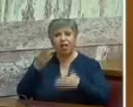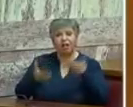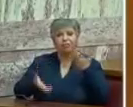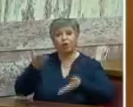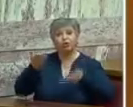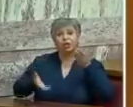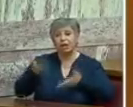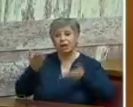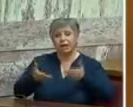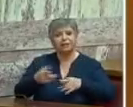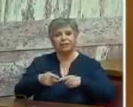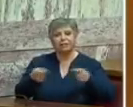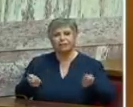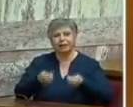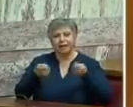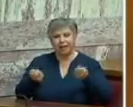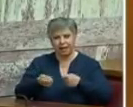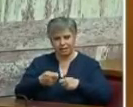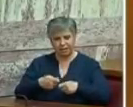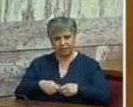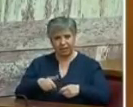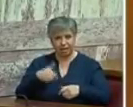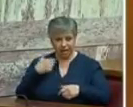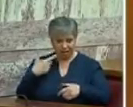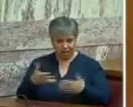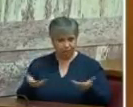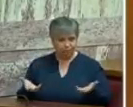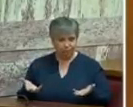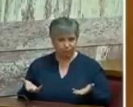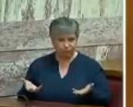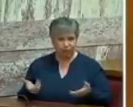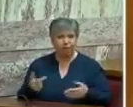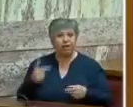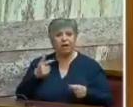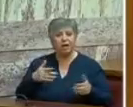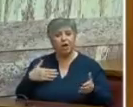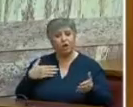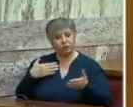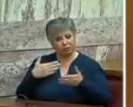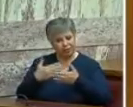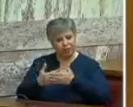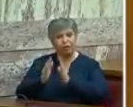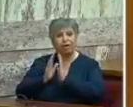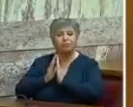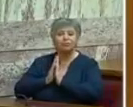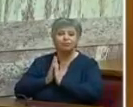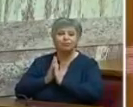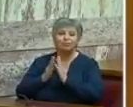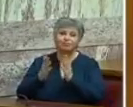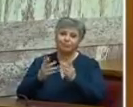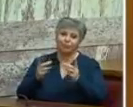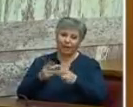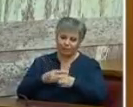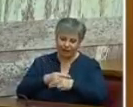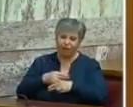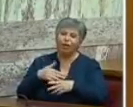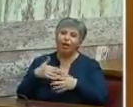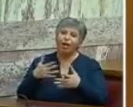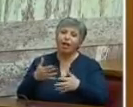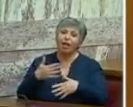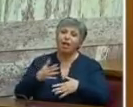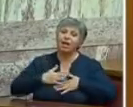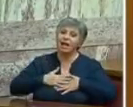αποτελέσματα. Λοιπόν, γι' αυτό λοιπόν. Καταλήγω και ευχαριστώ για την ανοχή, κύριε Πρόεδρε. Αλλά άκουσα πολλές ψευτιές εδώ πέρα μέσα. Άκουσα